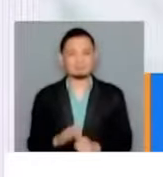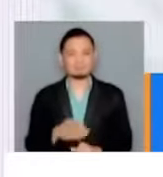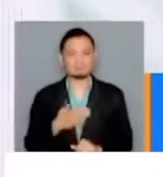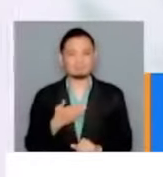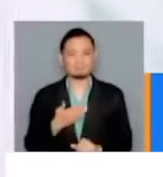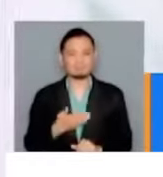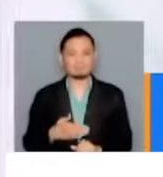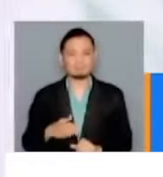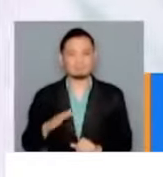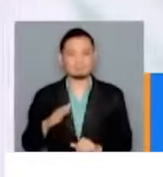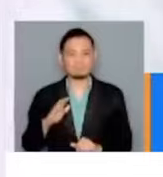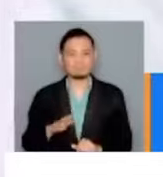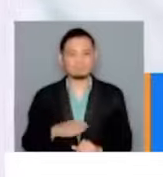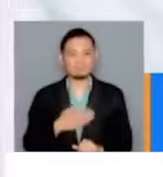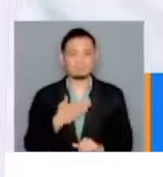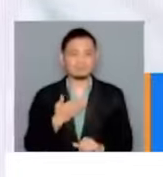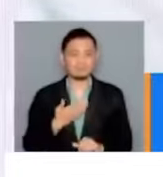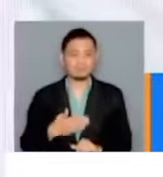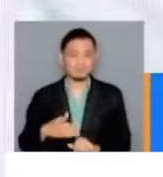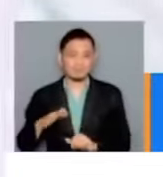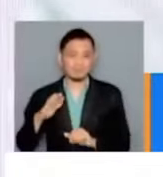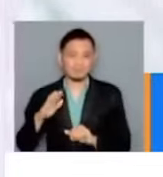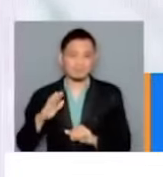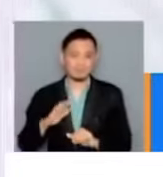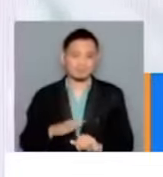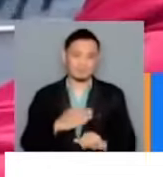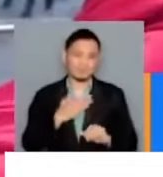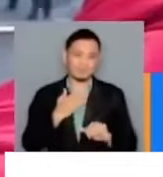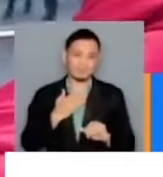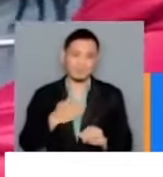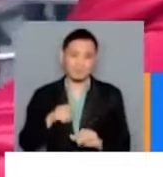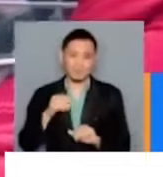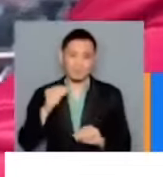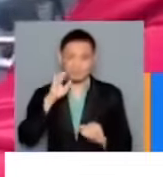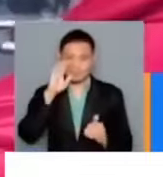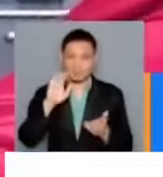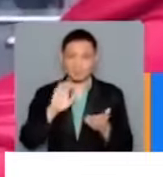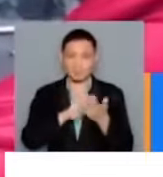Got to believe in magic. Tell me